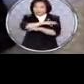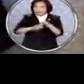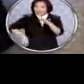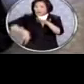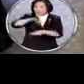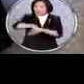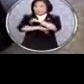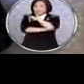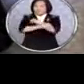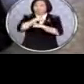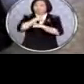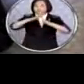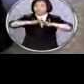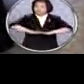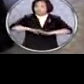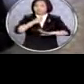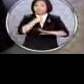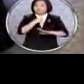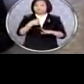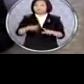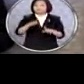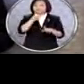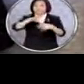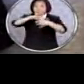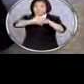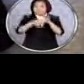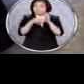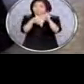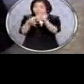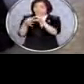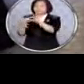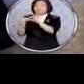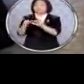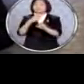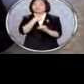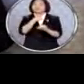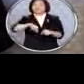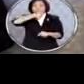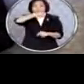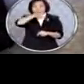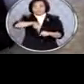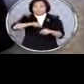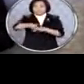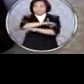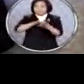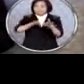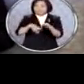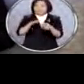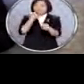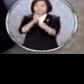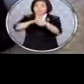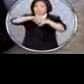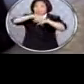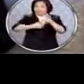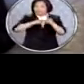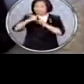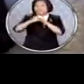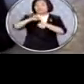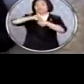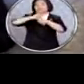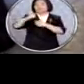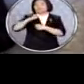地的经济，我们要连接我们全球的经济，让我们的在地经济能够创造出来我们全球的竞争的能